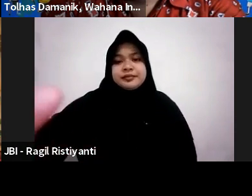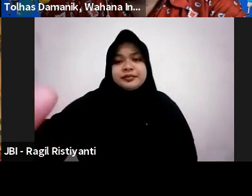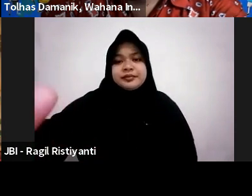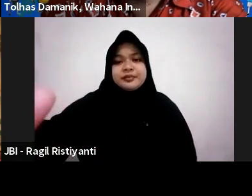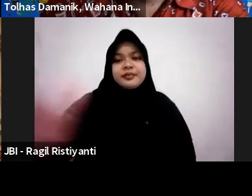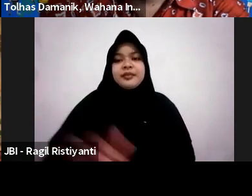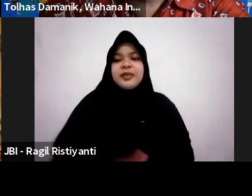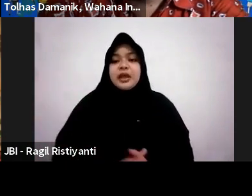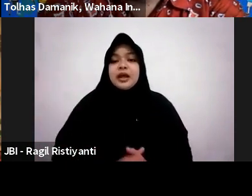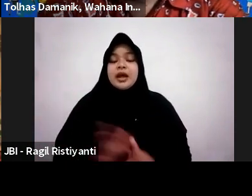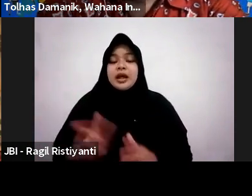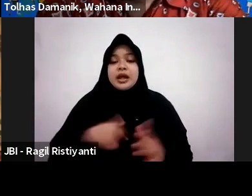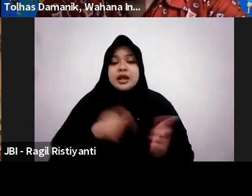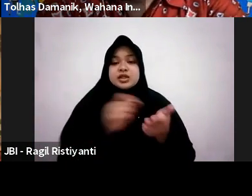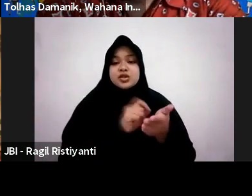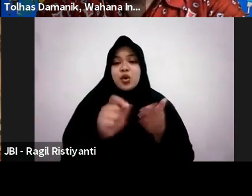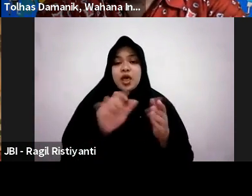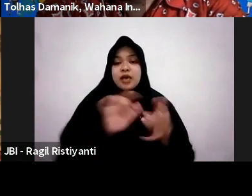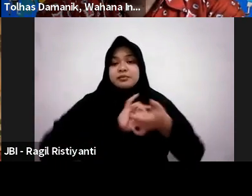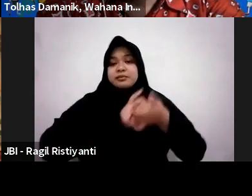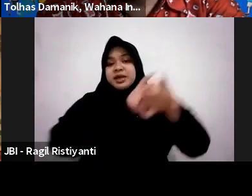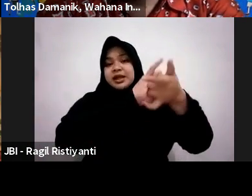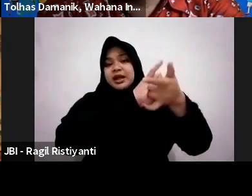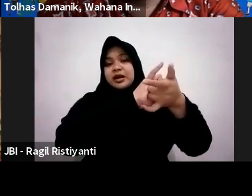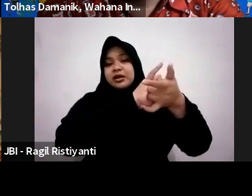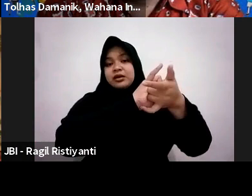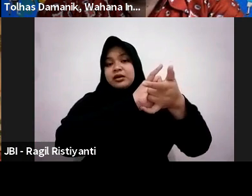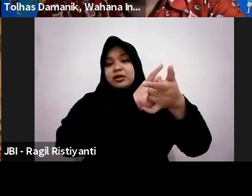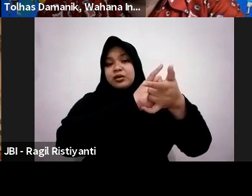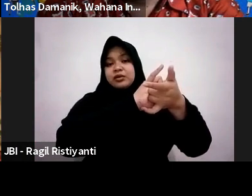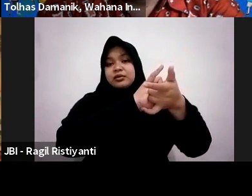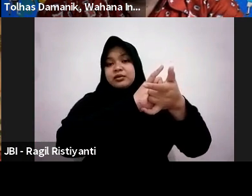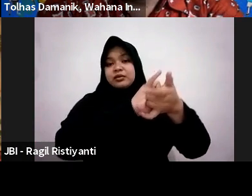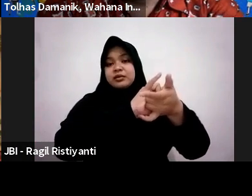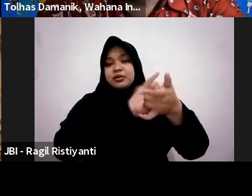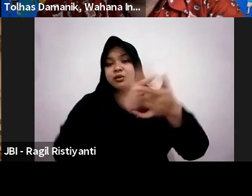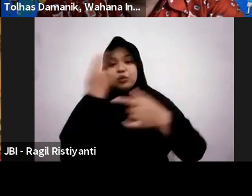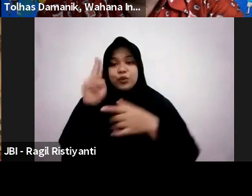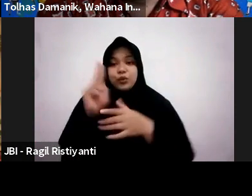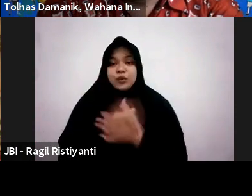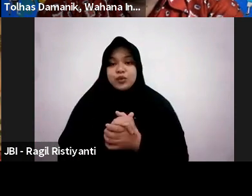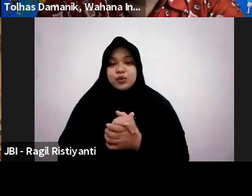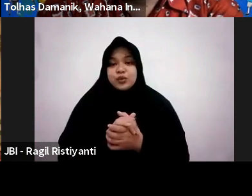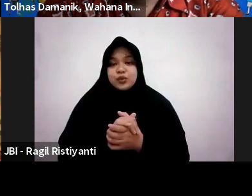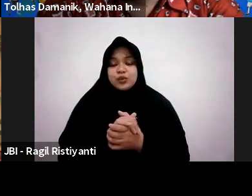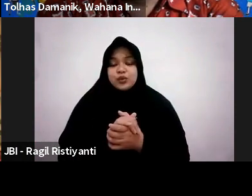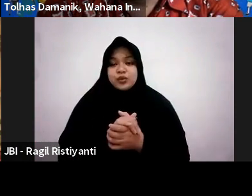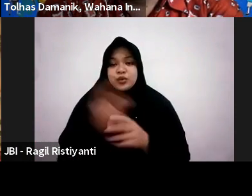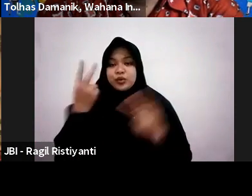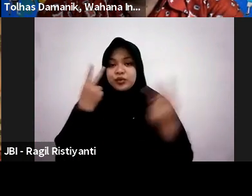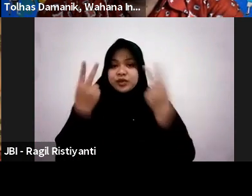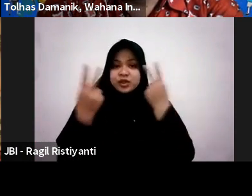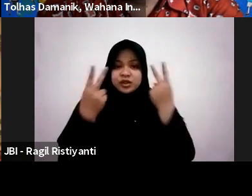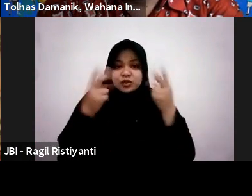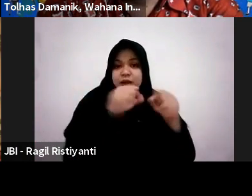sekolah magnet namanya magnet bintang gitulah magnet yang untuk magnet school untuk blender visually impaired itu di